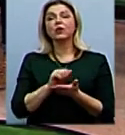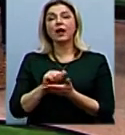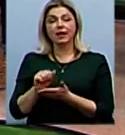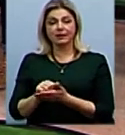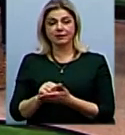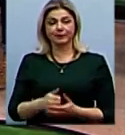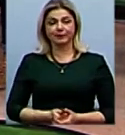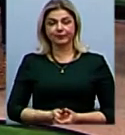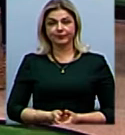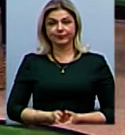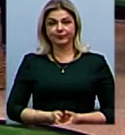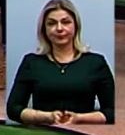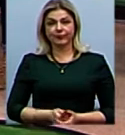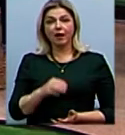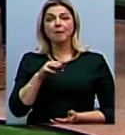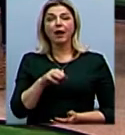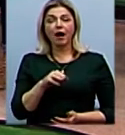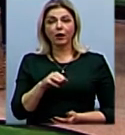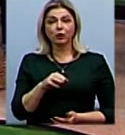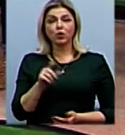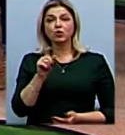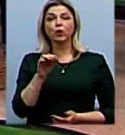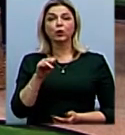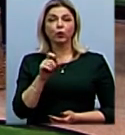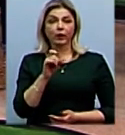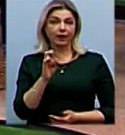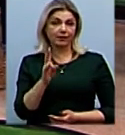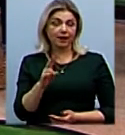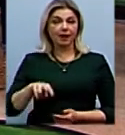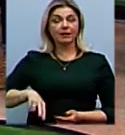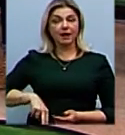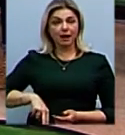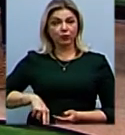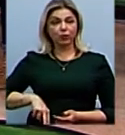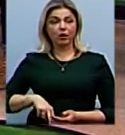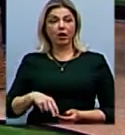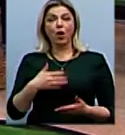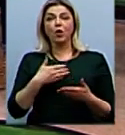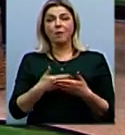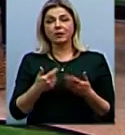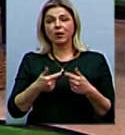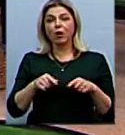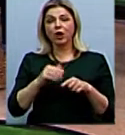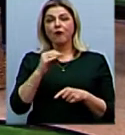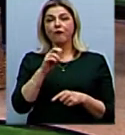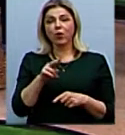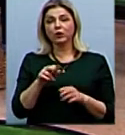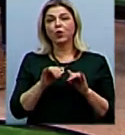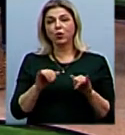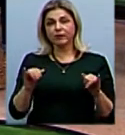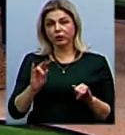Вітаю. Михайло Золотухін, директор громадської організації «Фонд розвитку міста